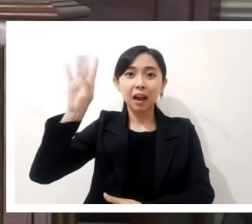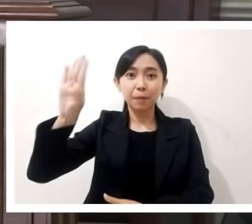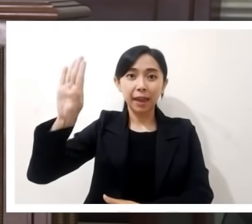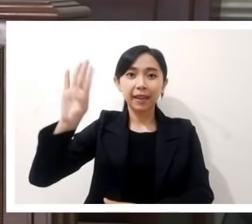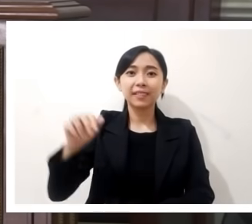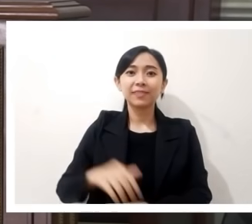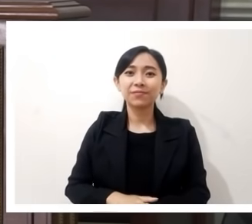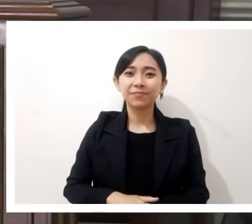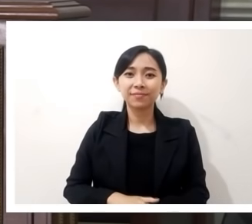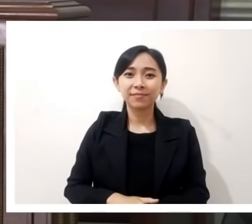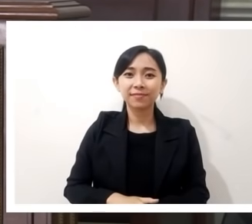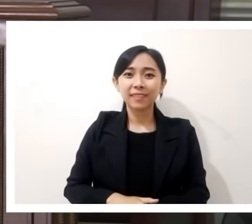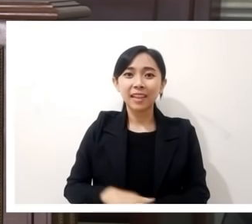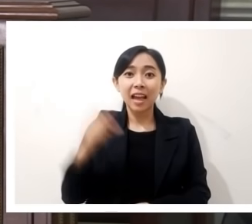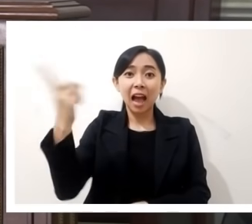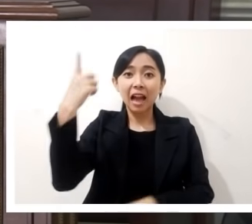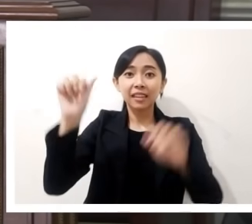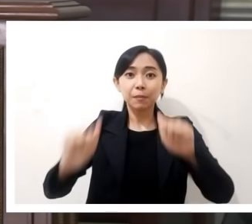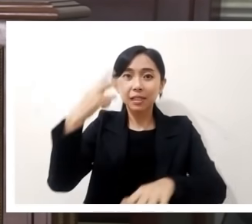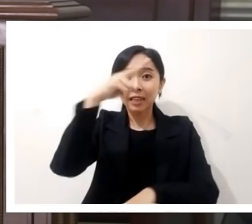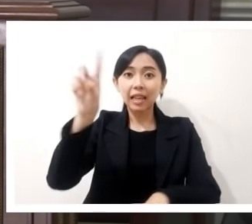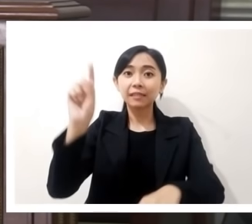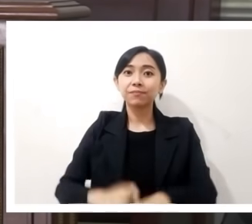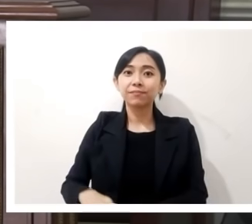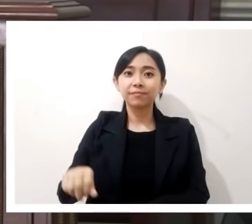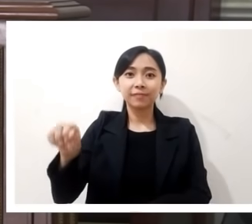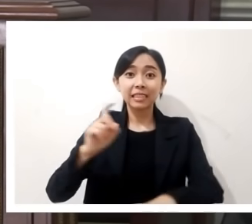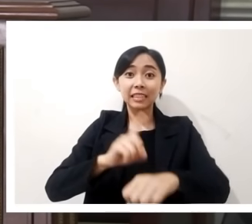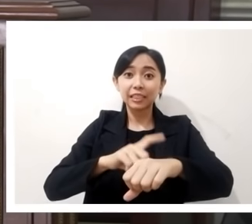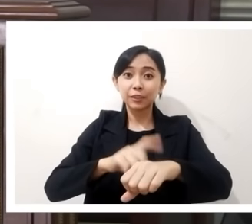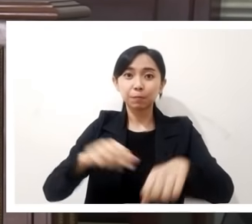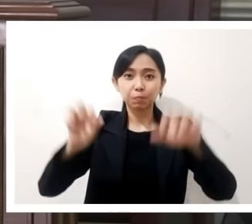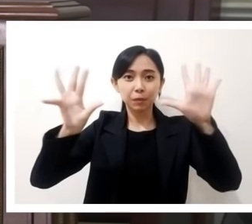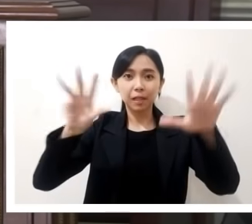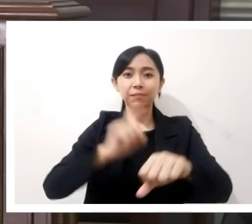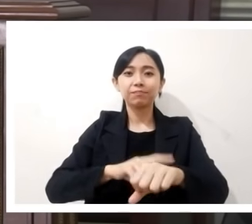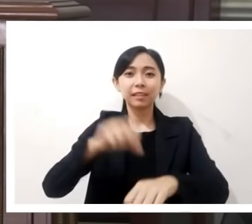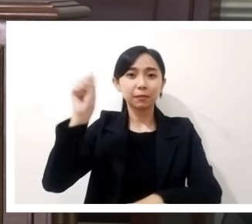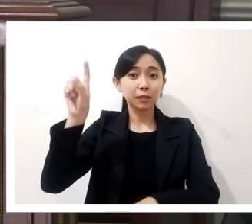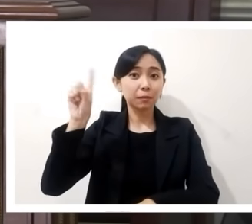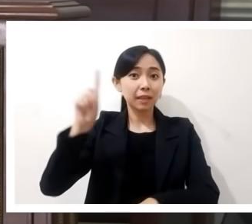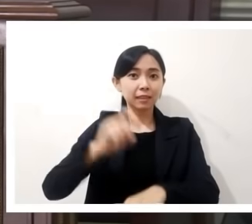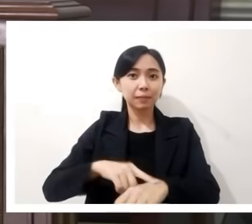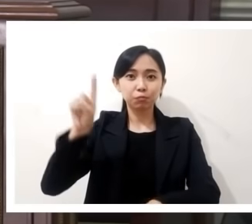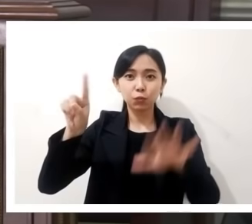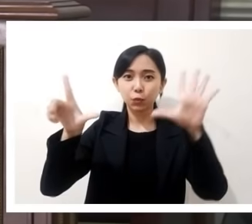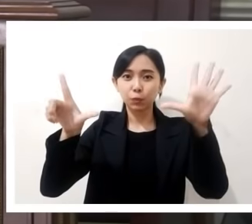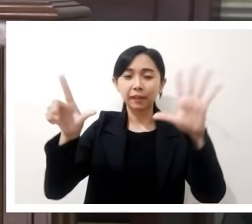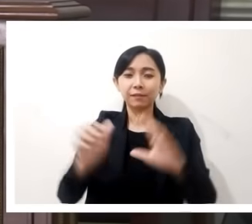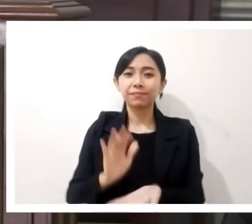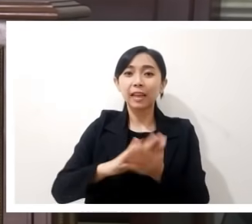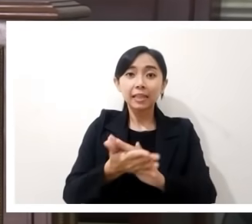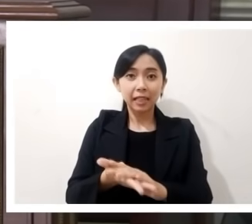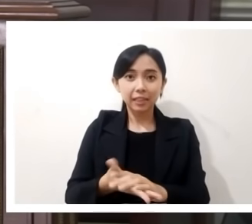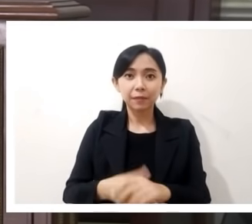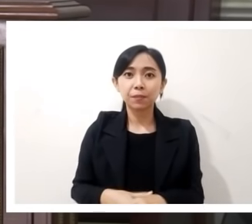TV hanya bisa diakses pada 3 jam kebaktian, yaitu 9, 11, dan 17. Dengan demikian,